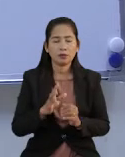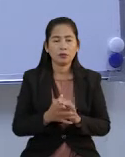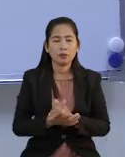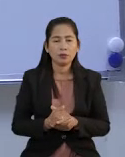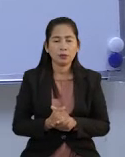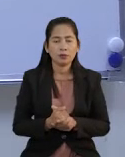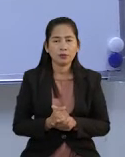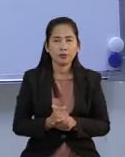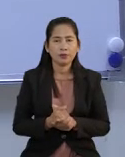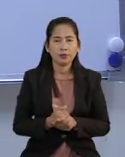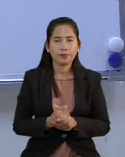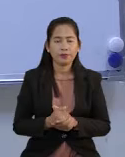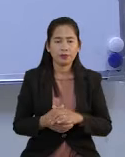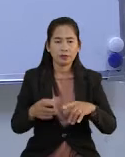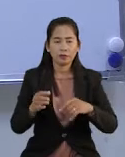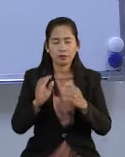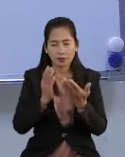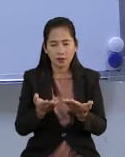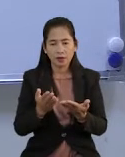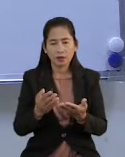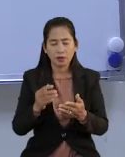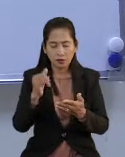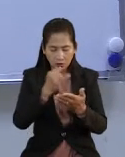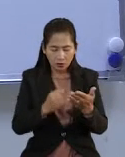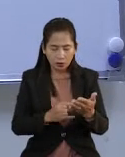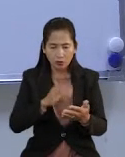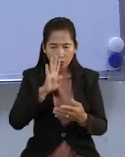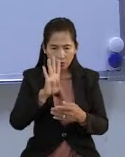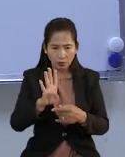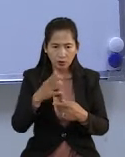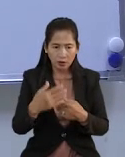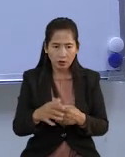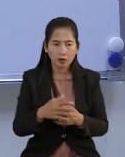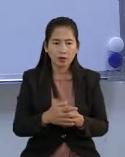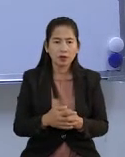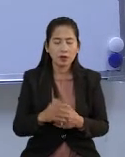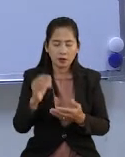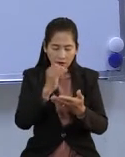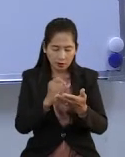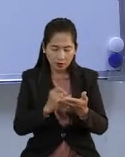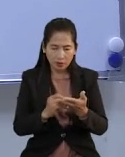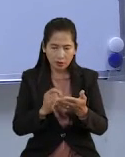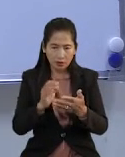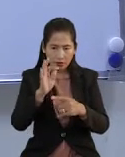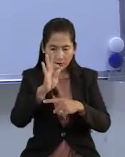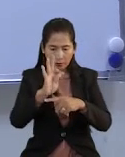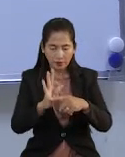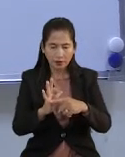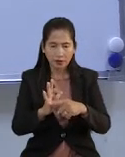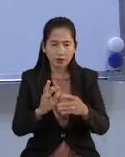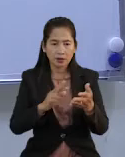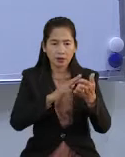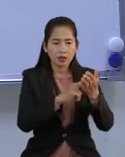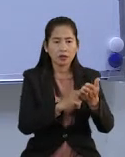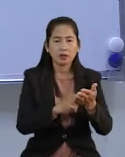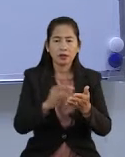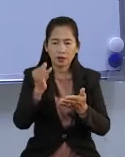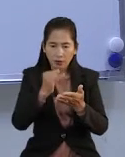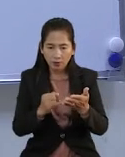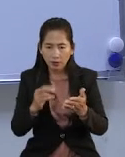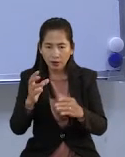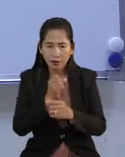chà buôn chấm này chẳng nợ bên đi nhà kêu cu vô buôn chậm này hơi con ai từ xe vào phía tang ao chậm này đây nhà kêu cu bàn